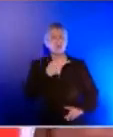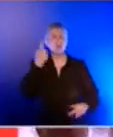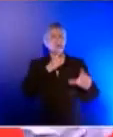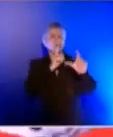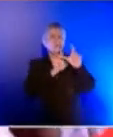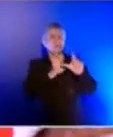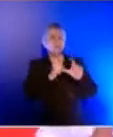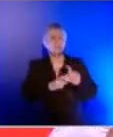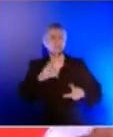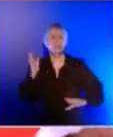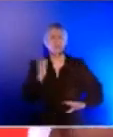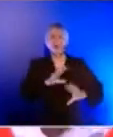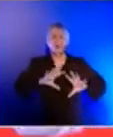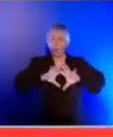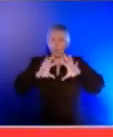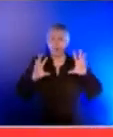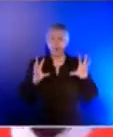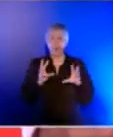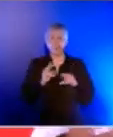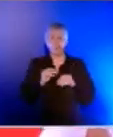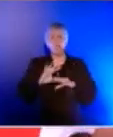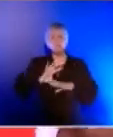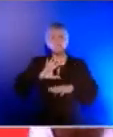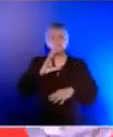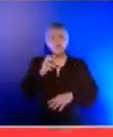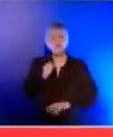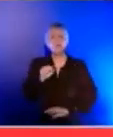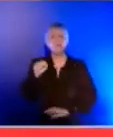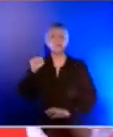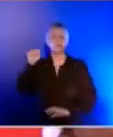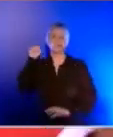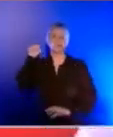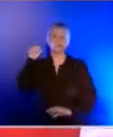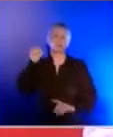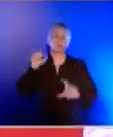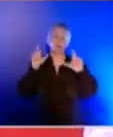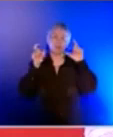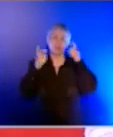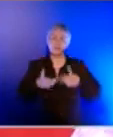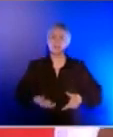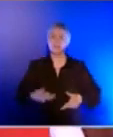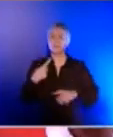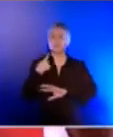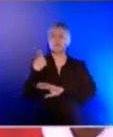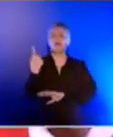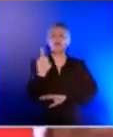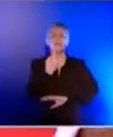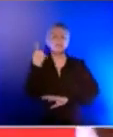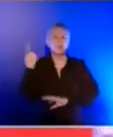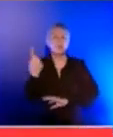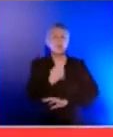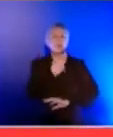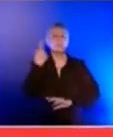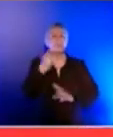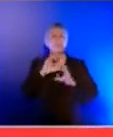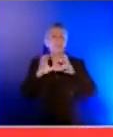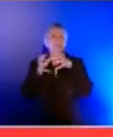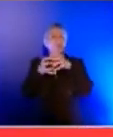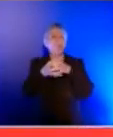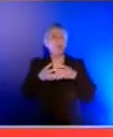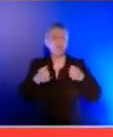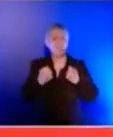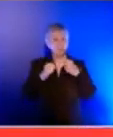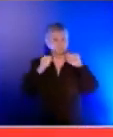φτάνει μέχρι και την σοσιαλδημοκρατία, τα κινήματα της πολιτικής οικολογίας, όλα τα κινήματα